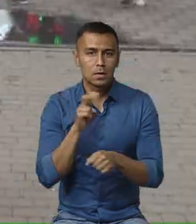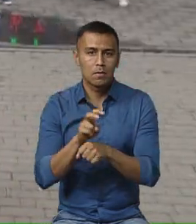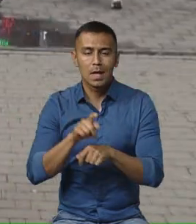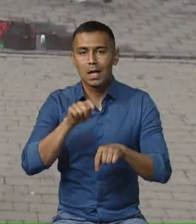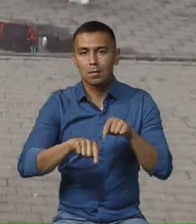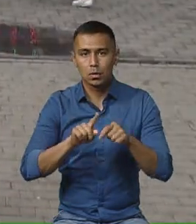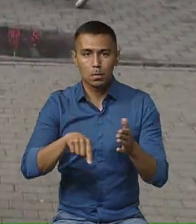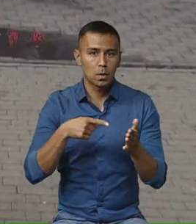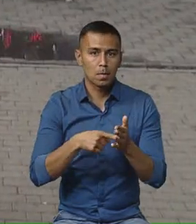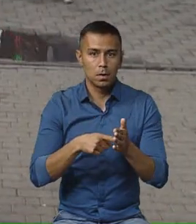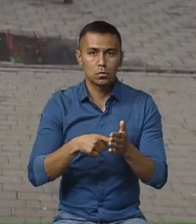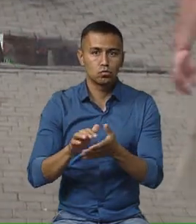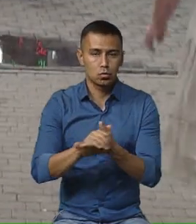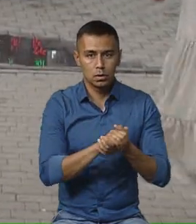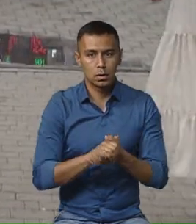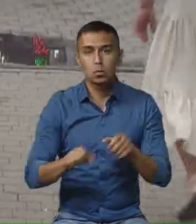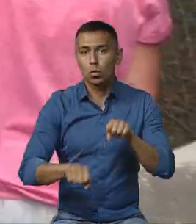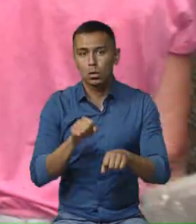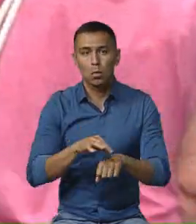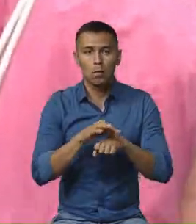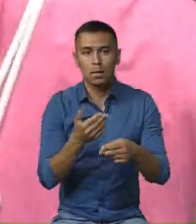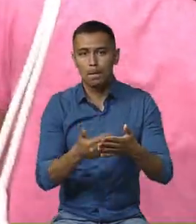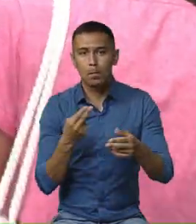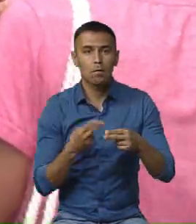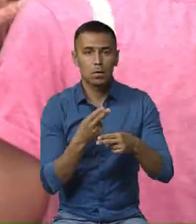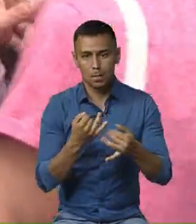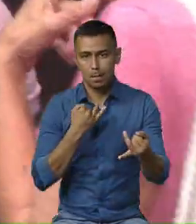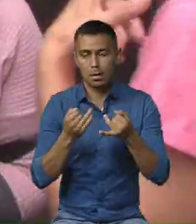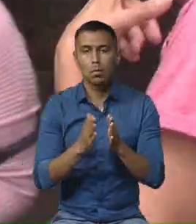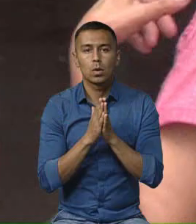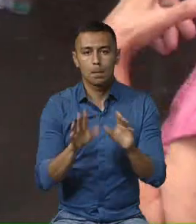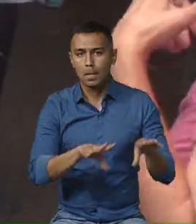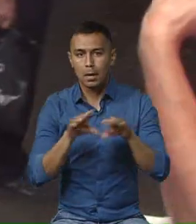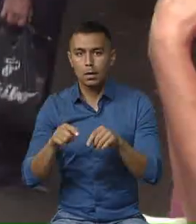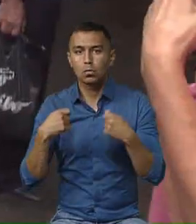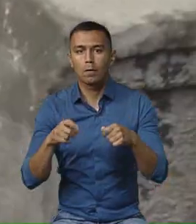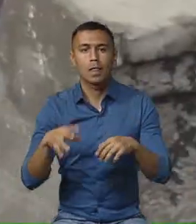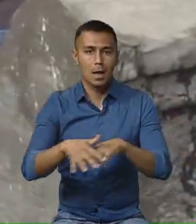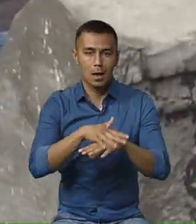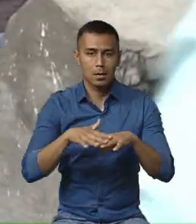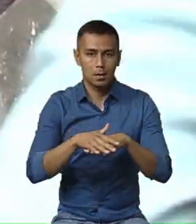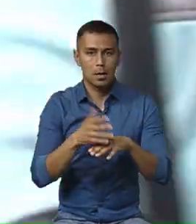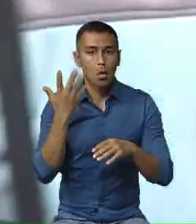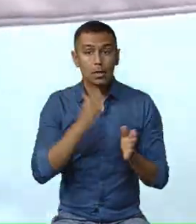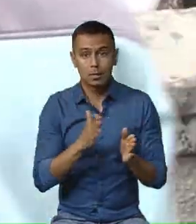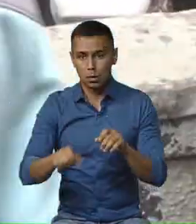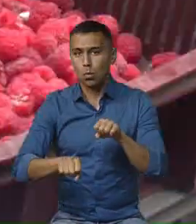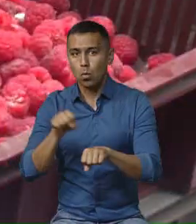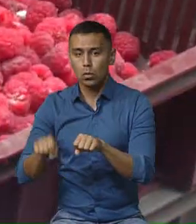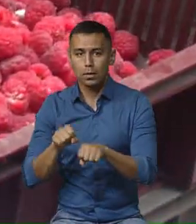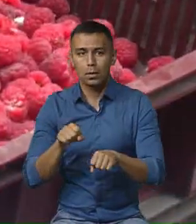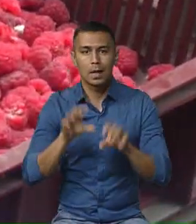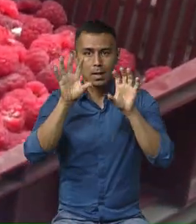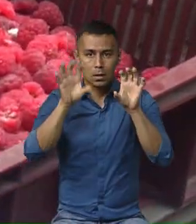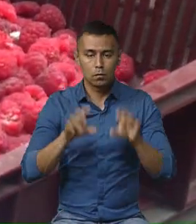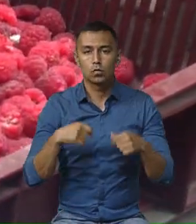інспектори муніципальної дружини. З порушниками проводять профілактичні бесіди, просять перейти торгувати на ринки. При систематичних порушеннях